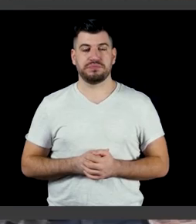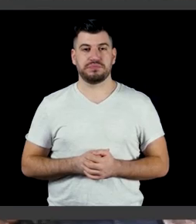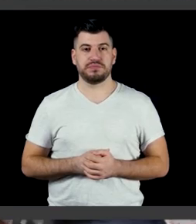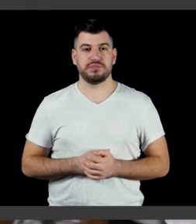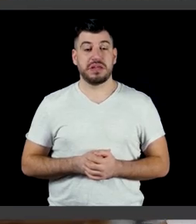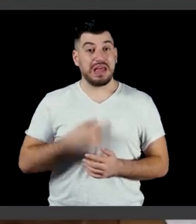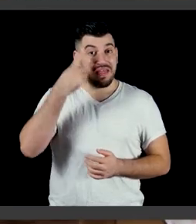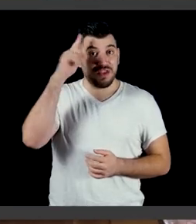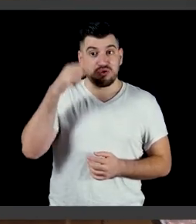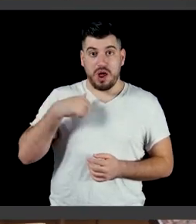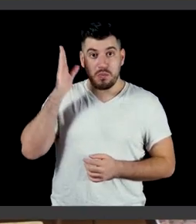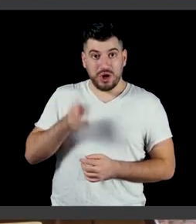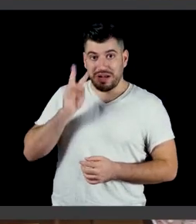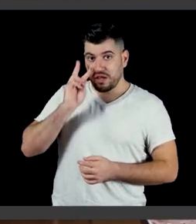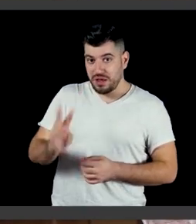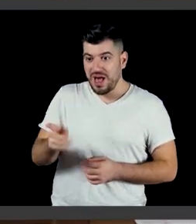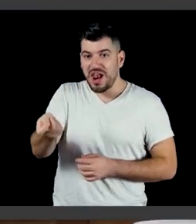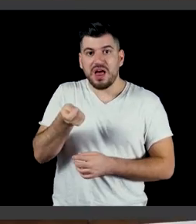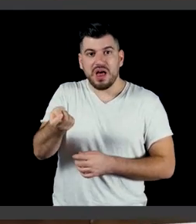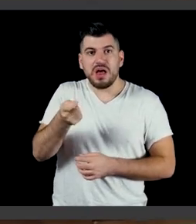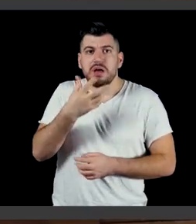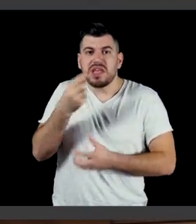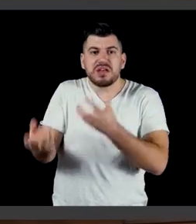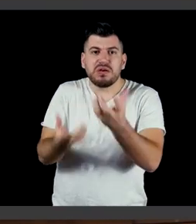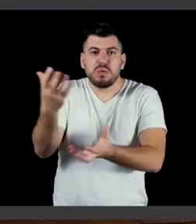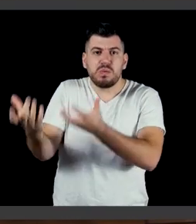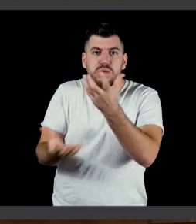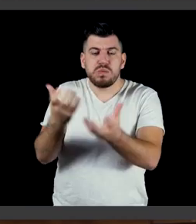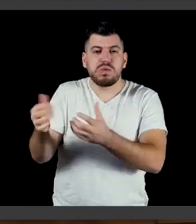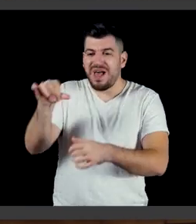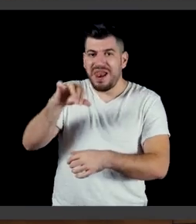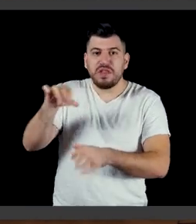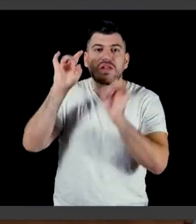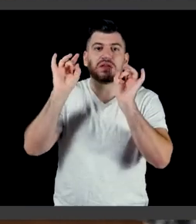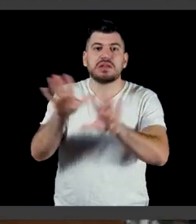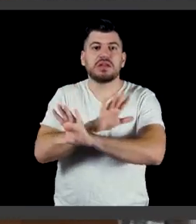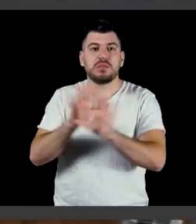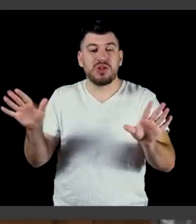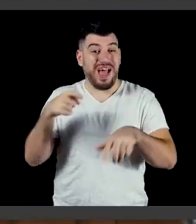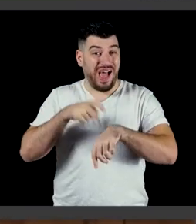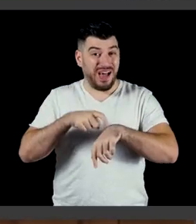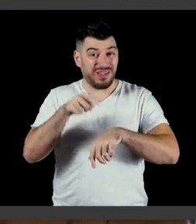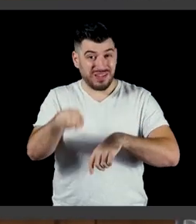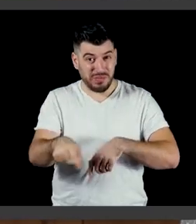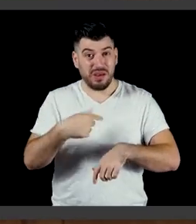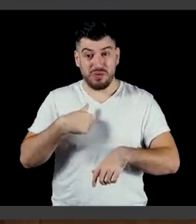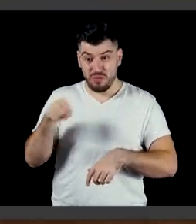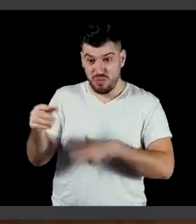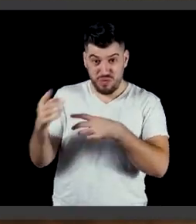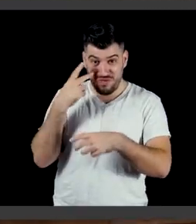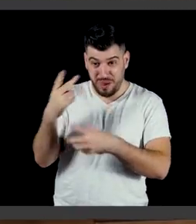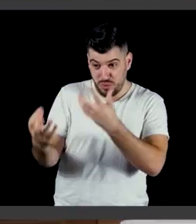άμα μπορείτε να καταλάβετε, αλλά το τηγάνι βγάζει φωτιές χωρίς να έχω βάλει καθόλου λάδι. Αυτό ήθελα να καταφέρω. Σε αυτό το σημείο, με το που έχω φτάσει σε αυτό το